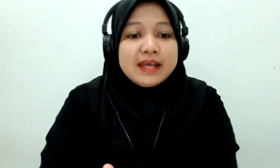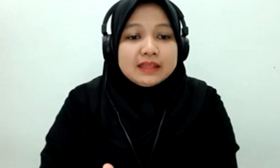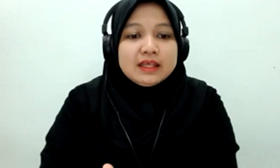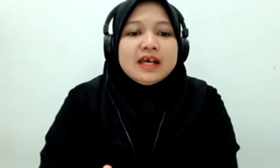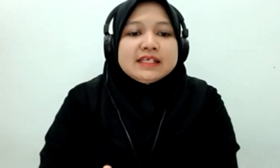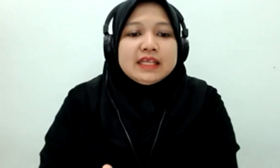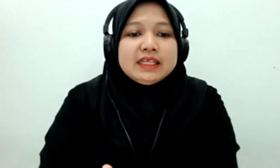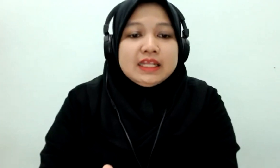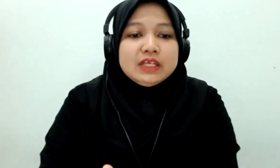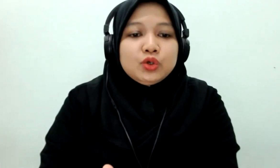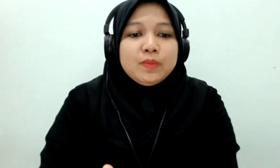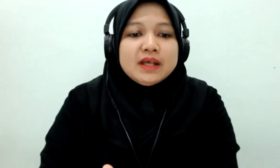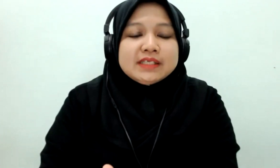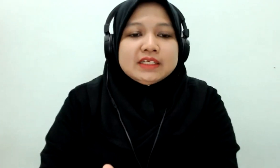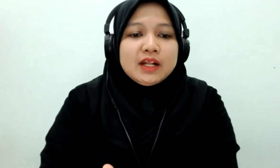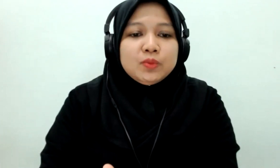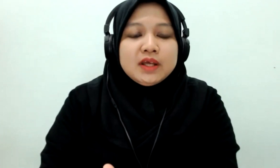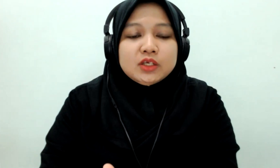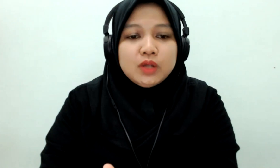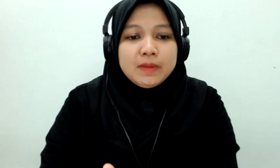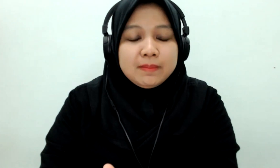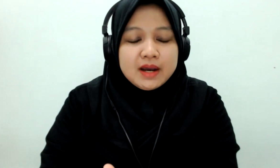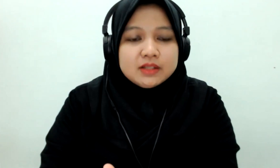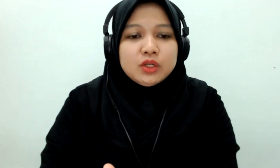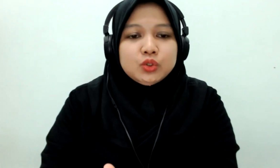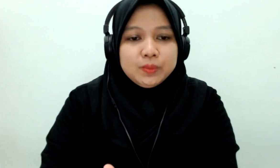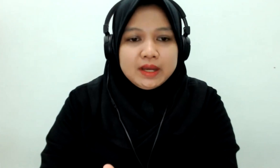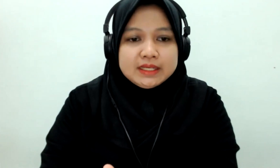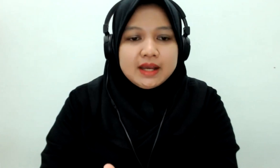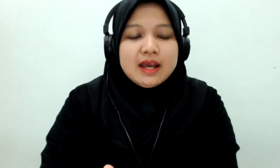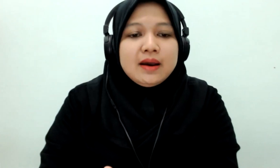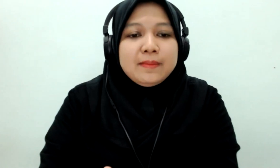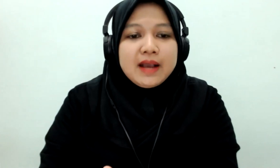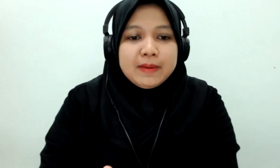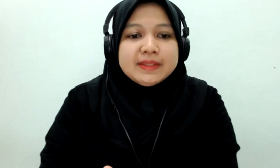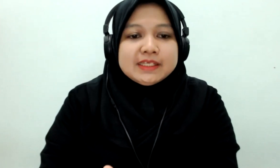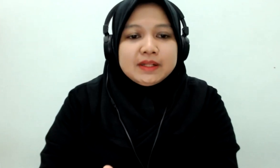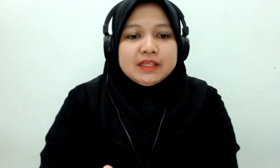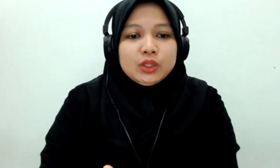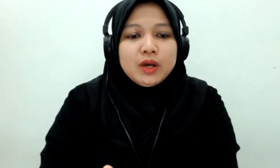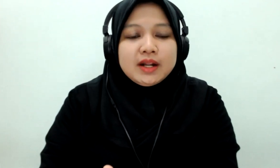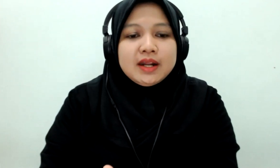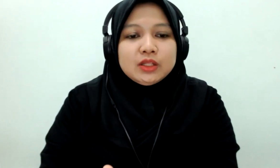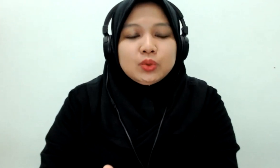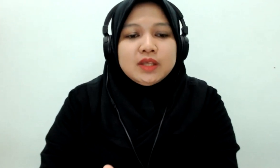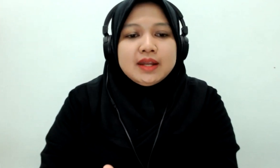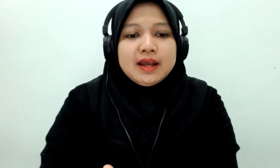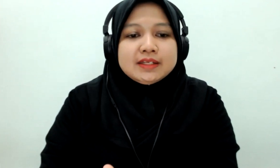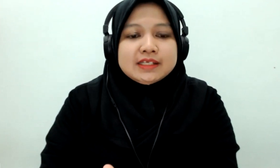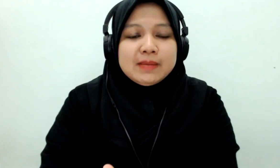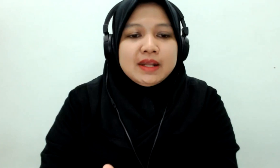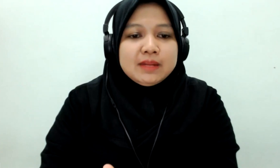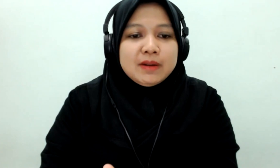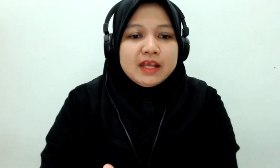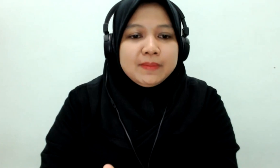meningkat saat ini juru bahasa isyarat jumlahnya sudah berkembang sudah cukup banyak Mengapa bisa seperti itu karena tentunya